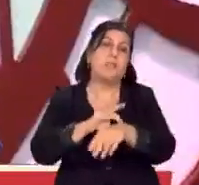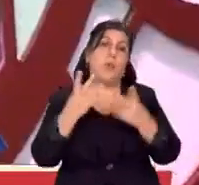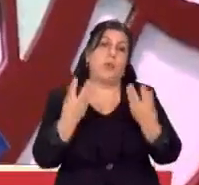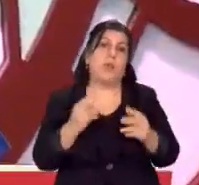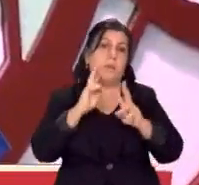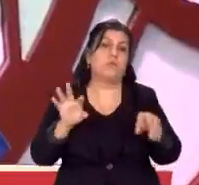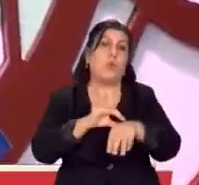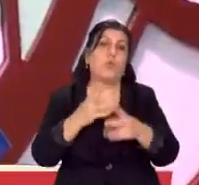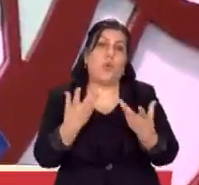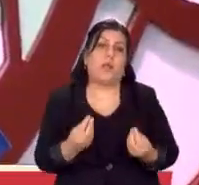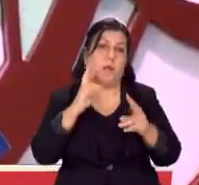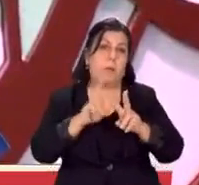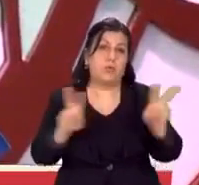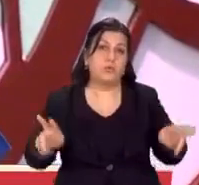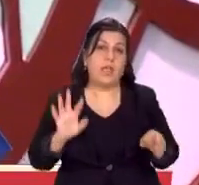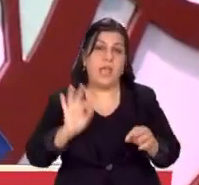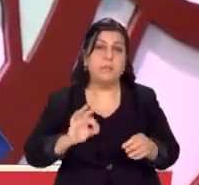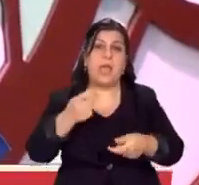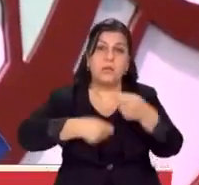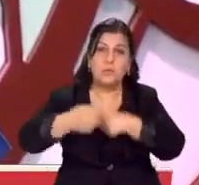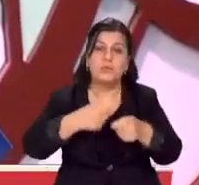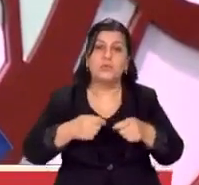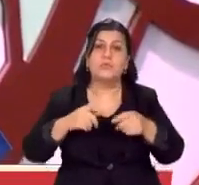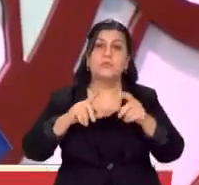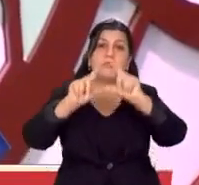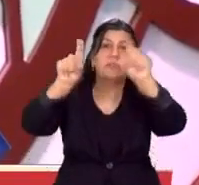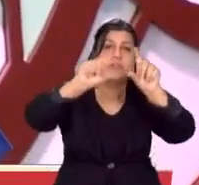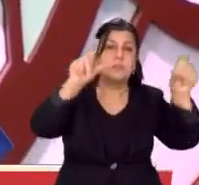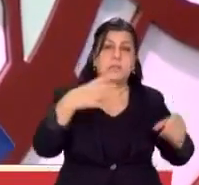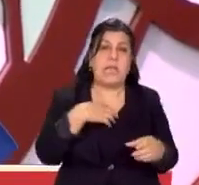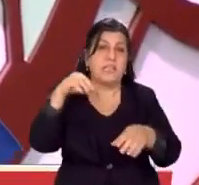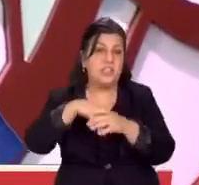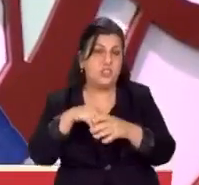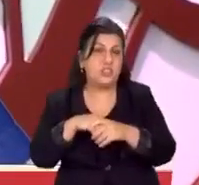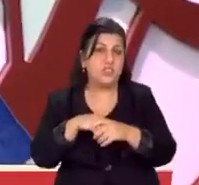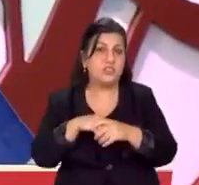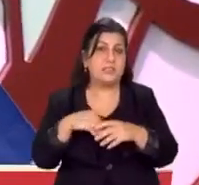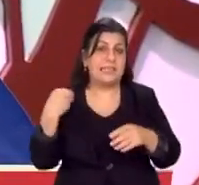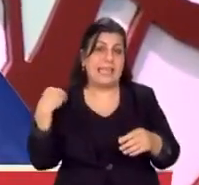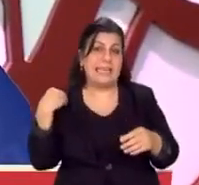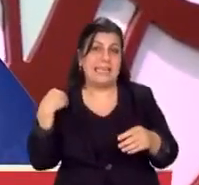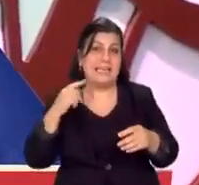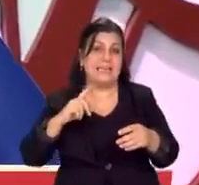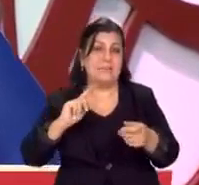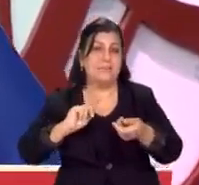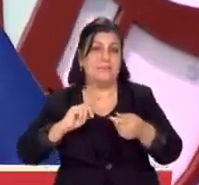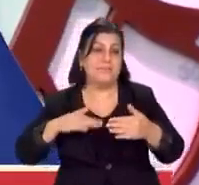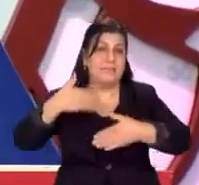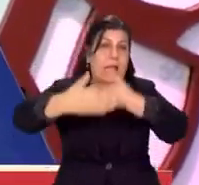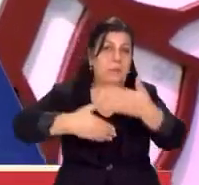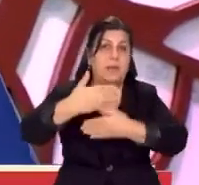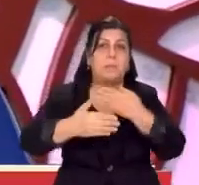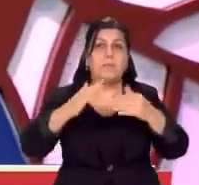bakıyoruz belki Doktor olarak bakıyoruz ama her endüstri her sektör kendi içinde kendisini yeniden yapılandırmak istiyor